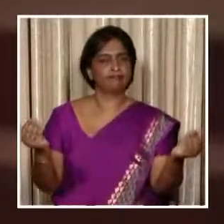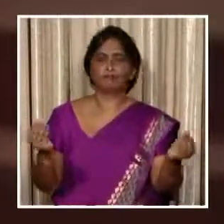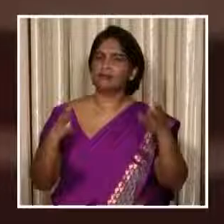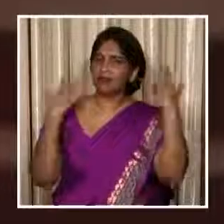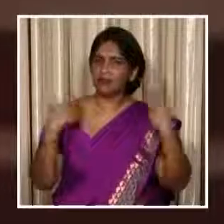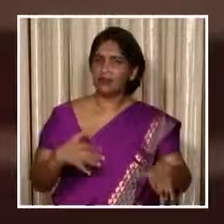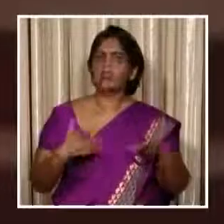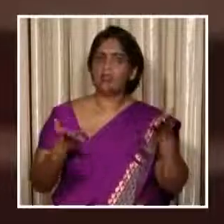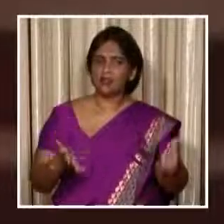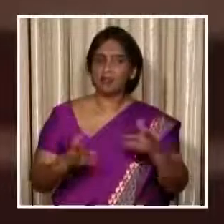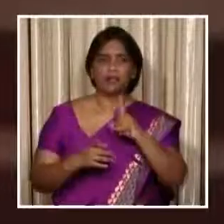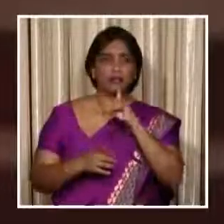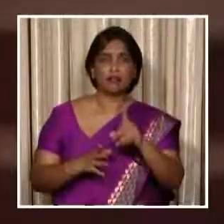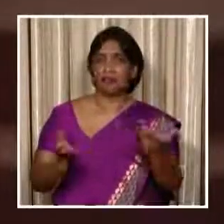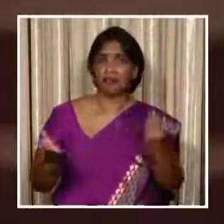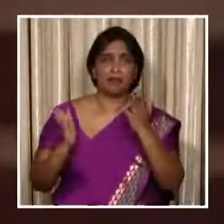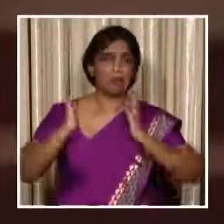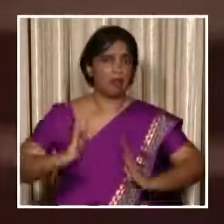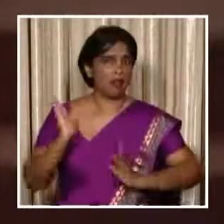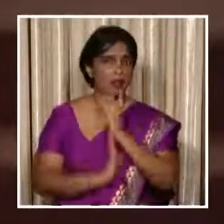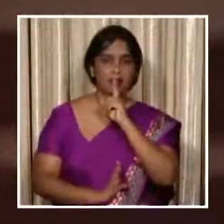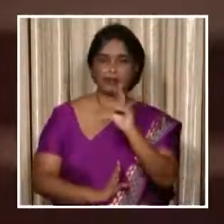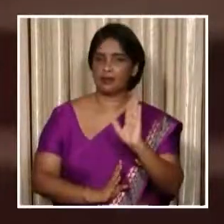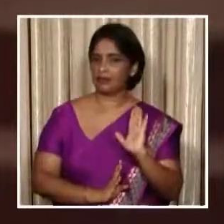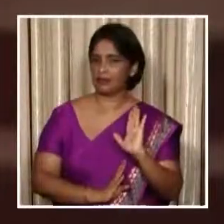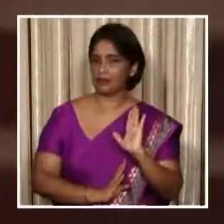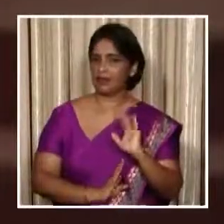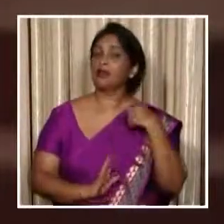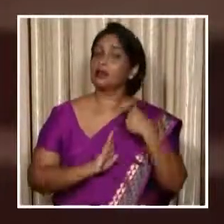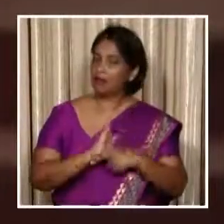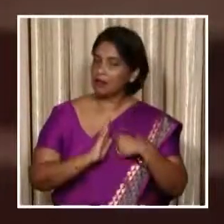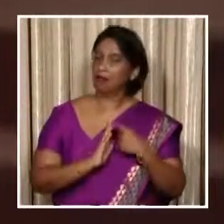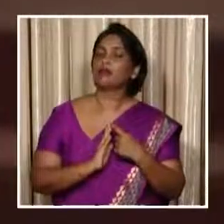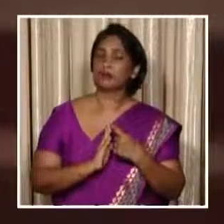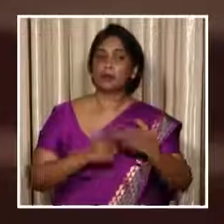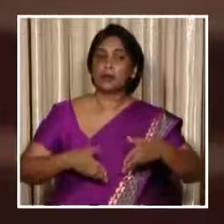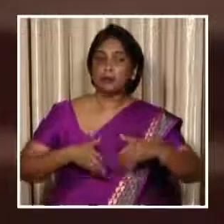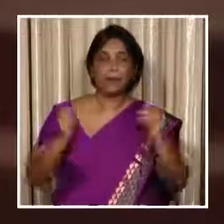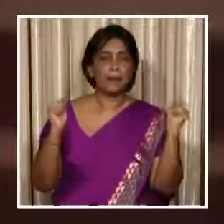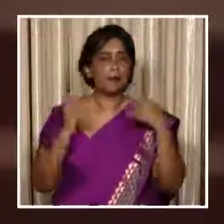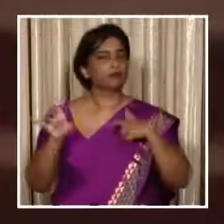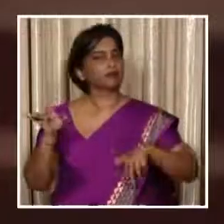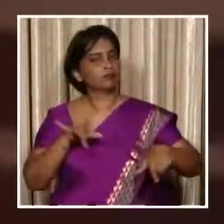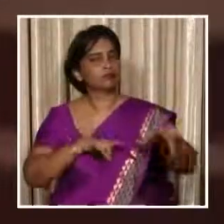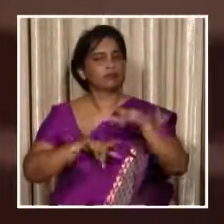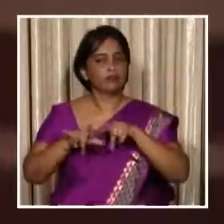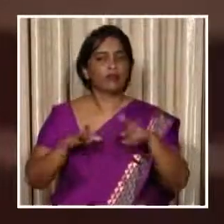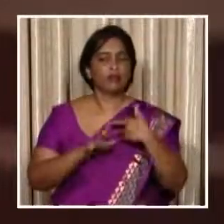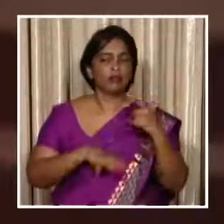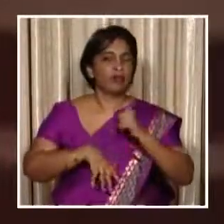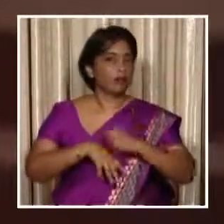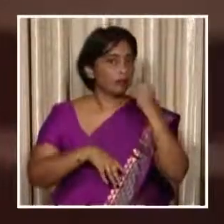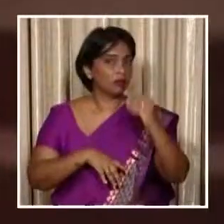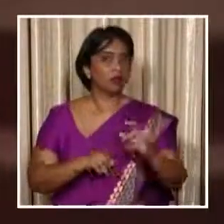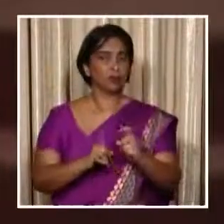කරලා මේ එතකොට කියන්න එපා මේ මිනිසුන්ගේ මානවීමකම් කියලා. හැබැයි මේ රටේ හැමෝටම මහපාරක බයක් නැතුව ඇවිදින්න පුළුවන් වාතාවරණයක් ඇති කරන්න